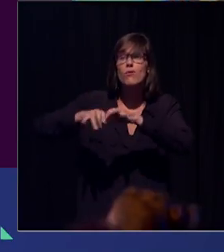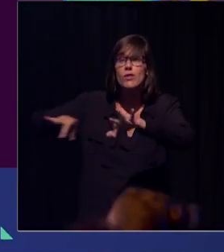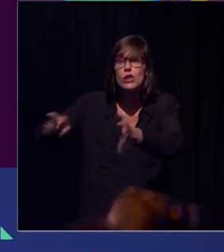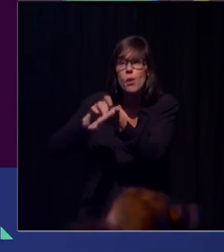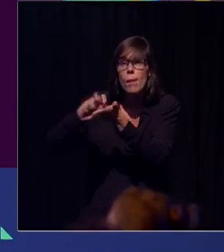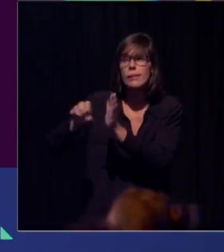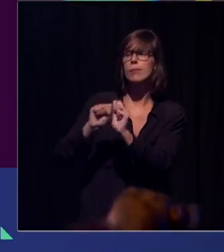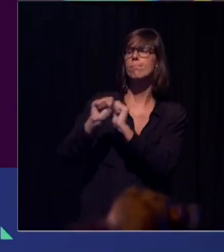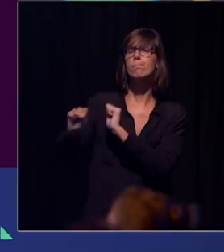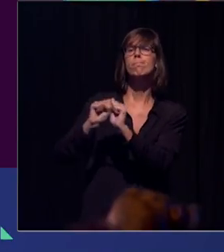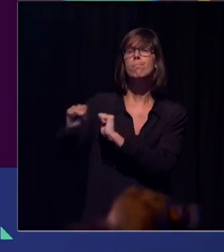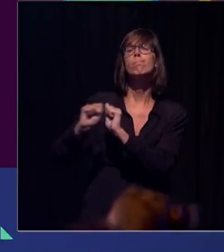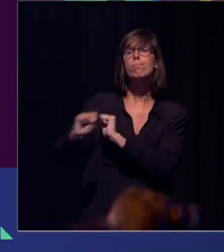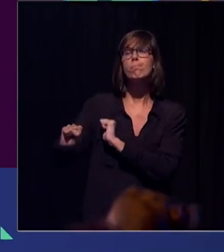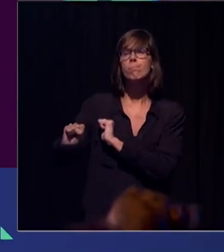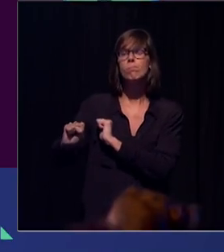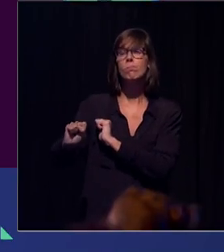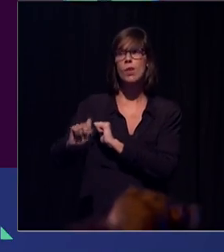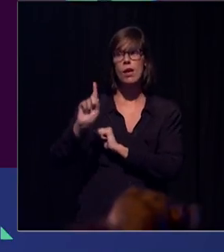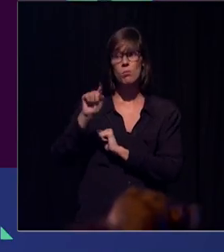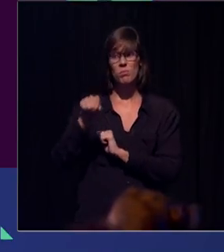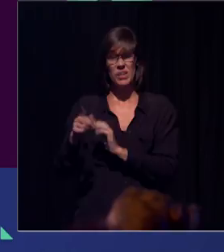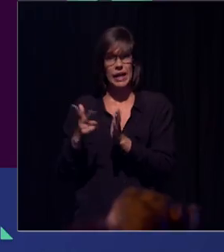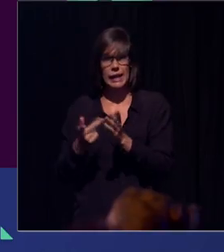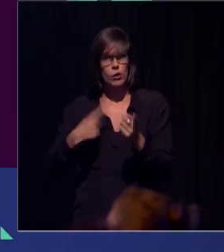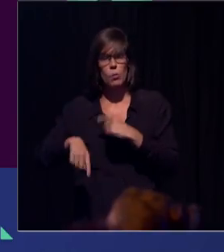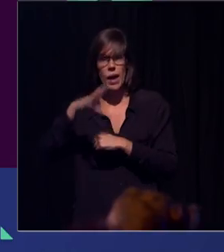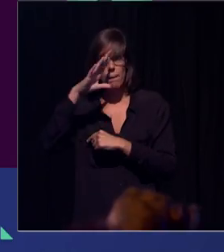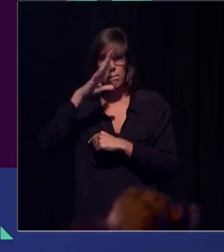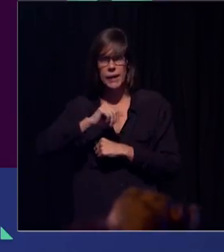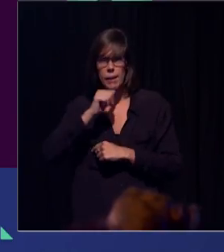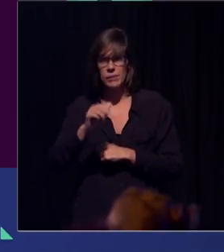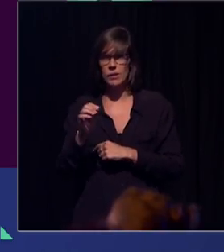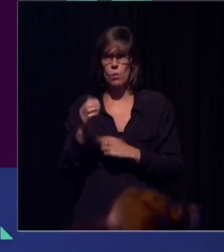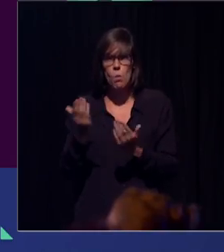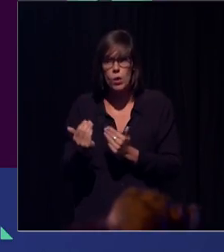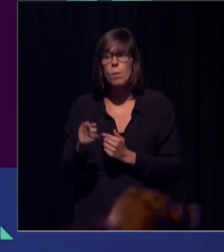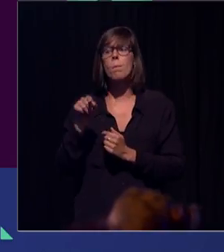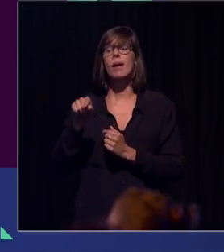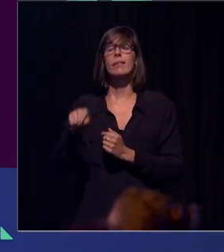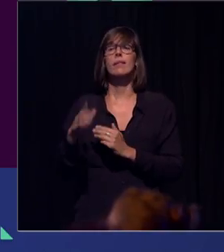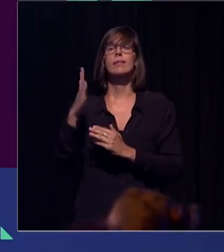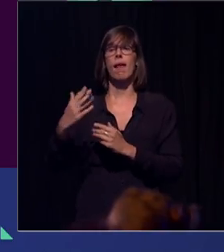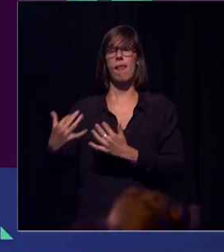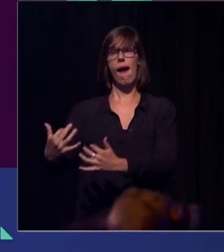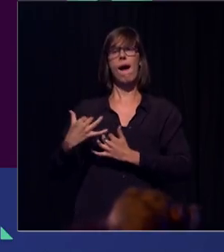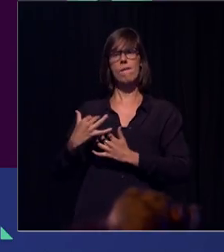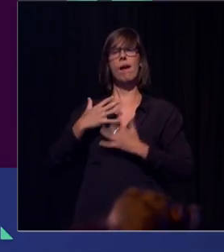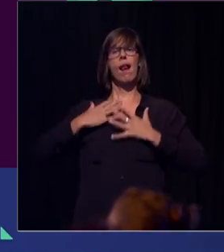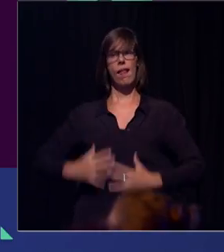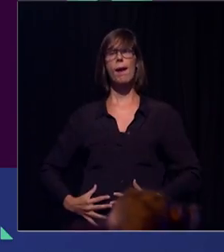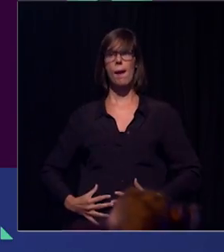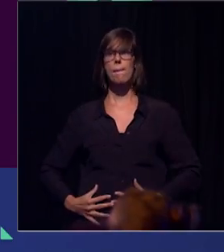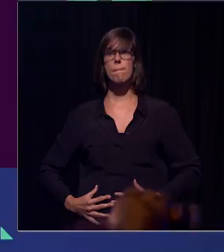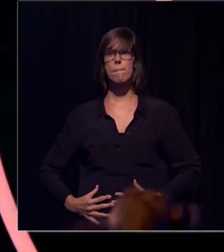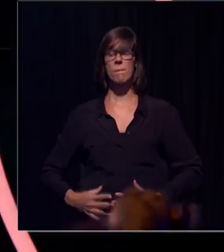dient om virussen en bacteriën stuk te maken, gaat om een reden die we nog niet gans verstaan bij bepaalde mensen, ons eigen lichaam